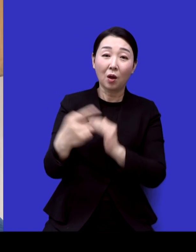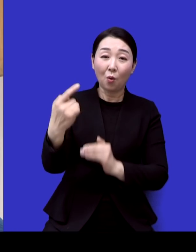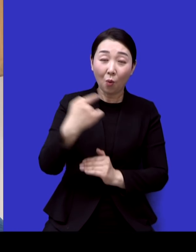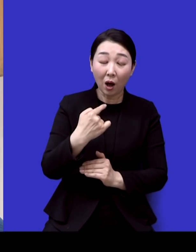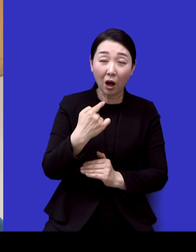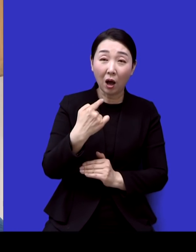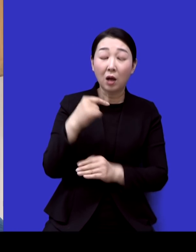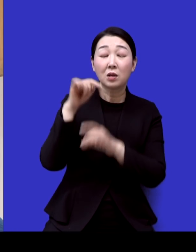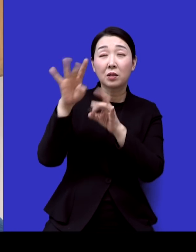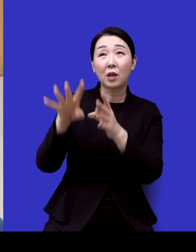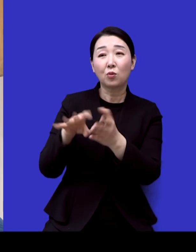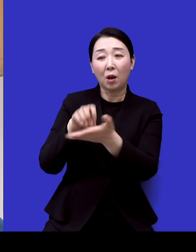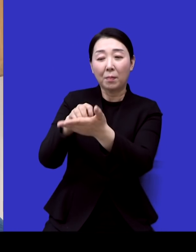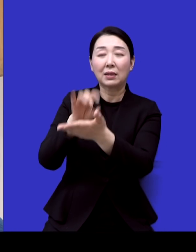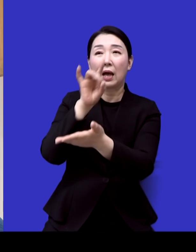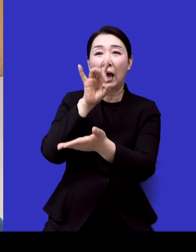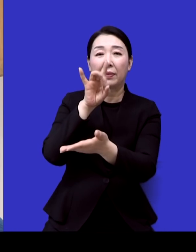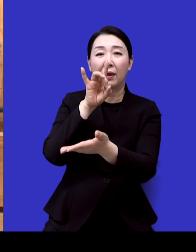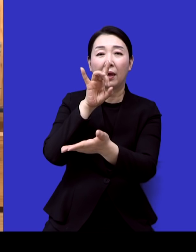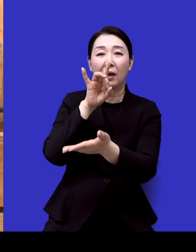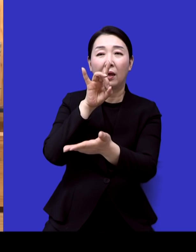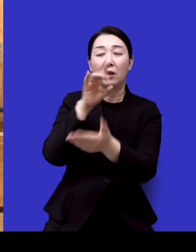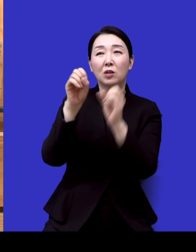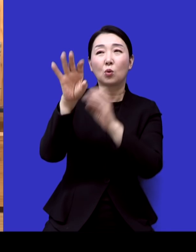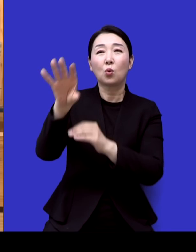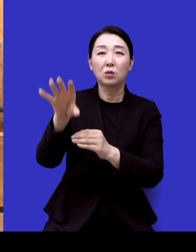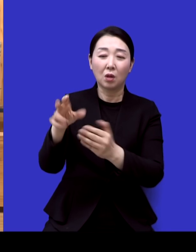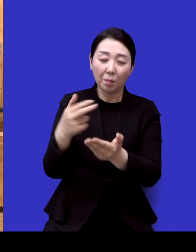안 받아줄까봐 선교지를 무기한 비울 수 없으니까.